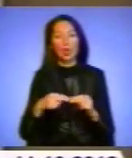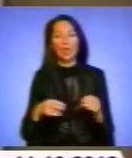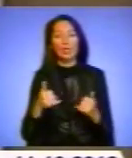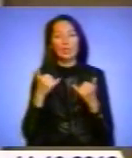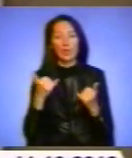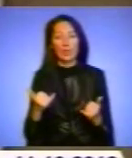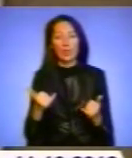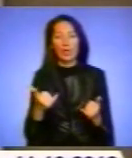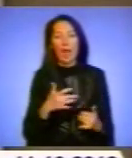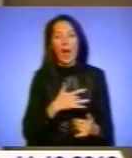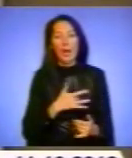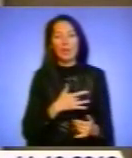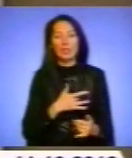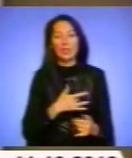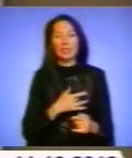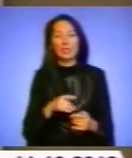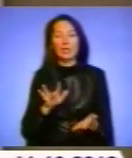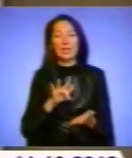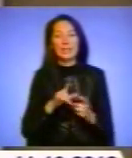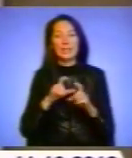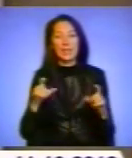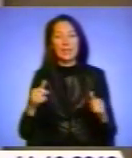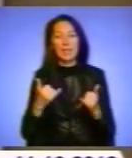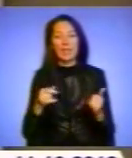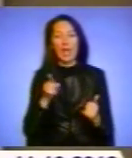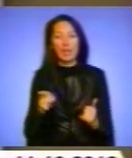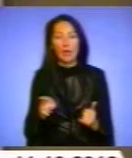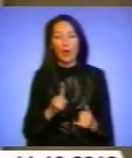современные кардиологические центры для того, чтобы